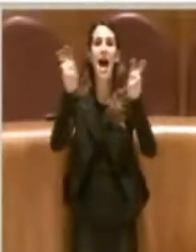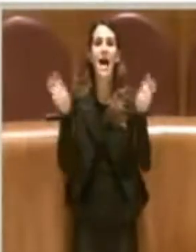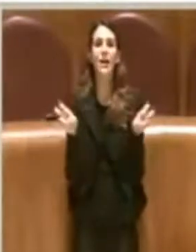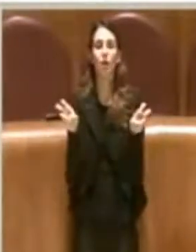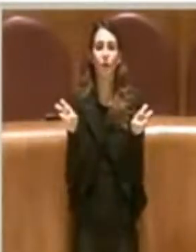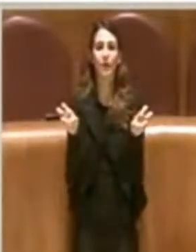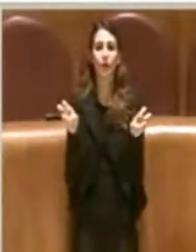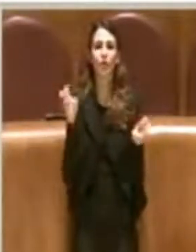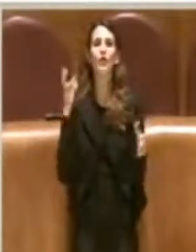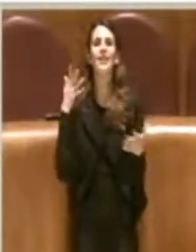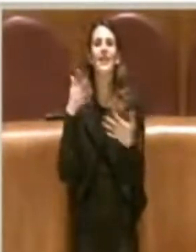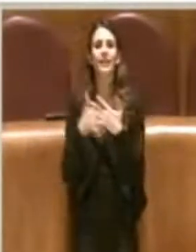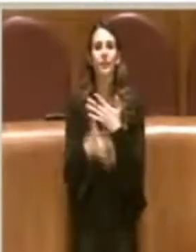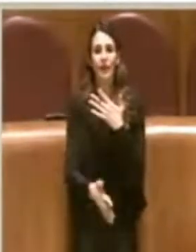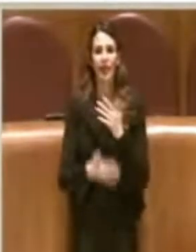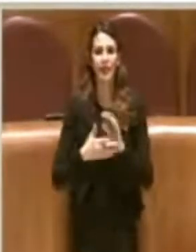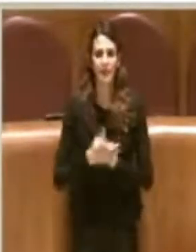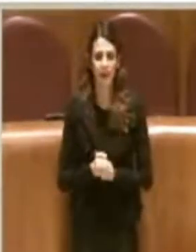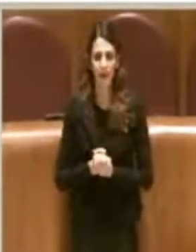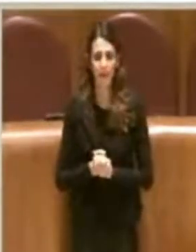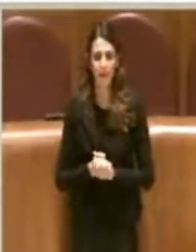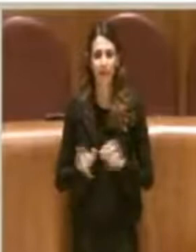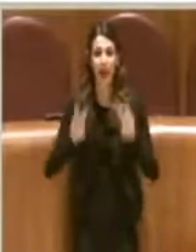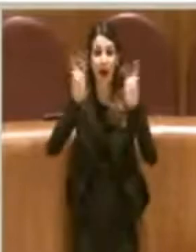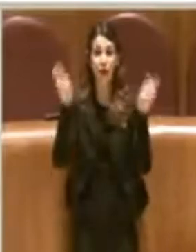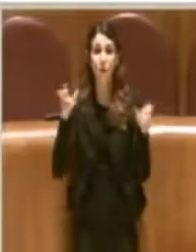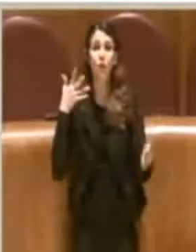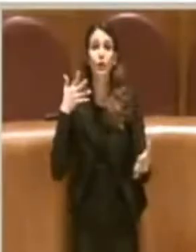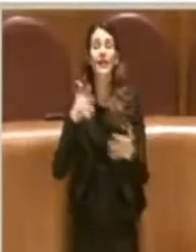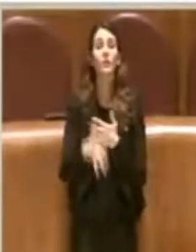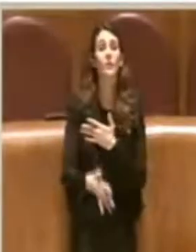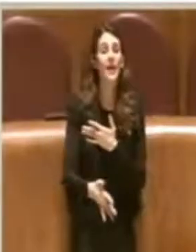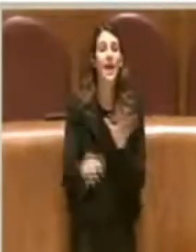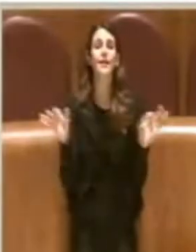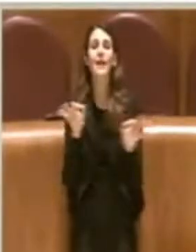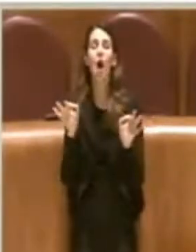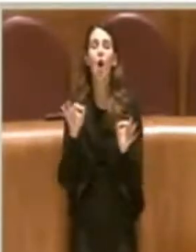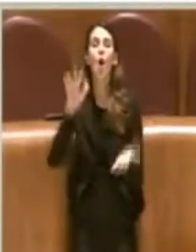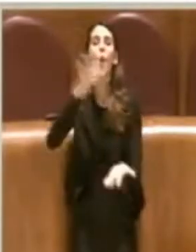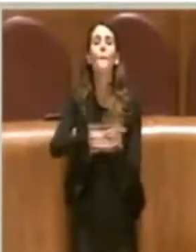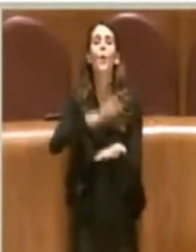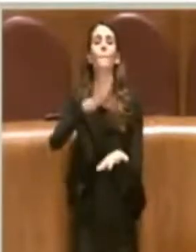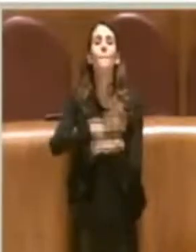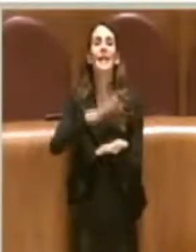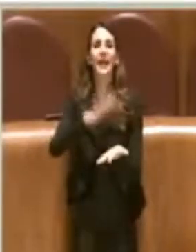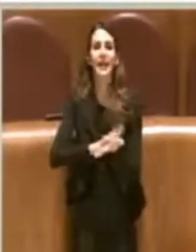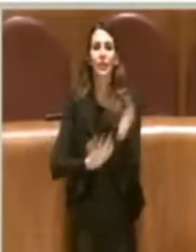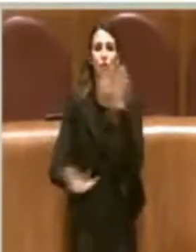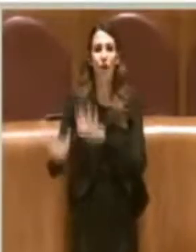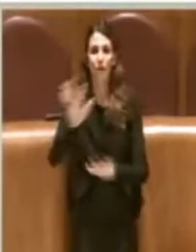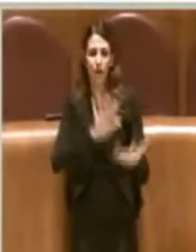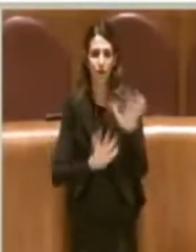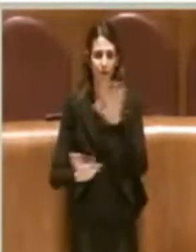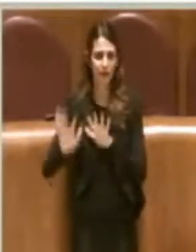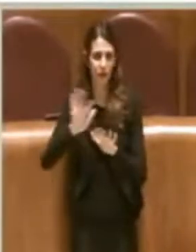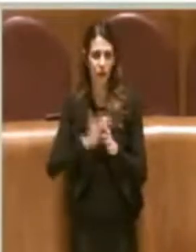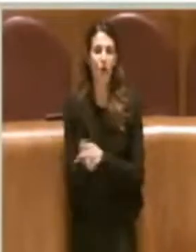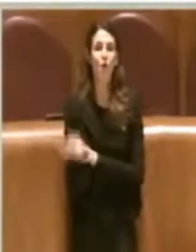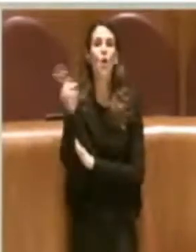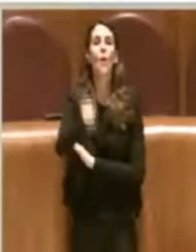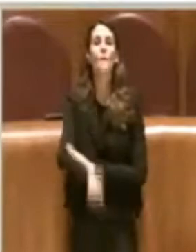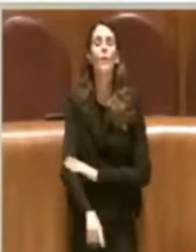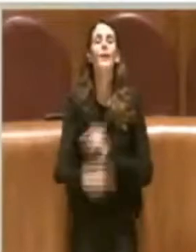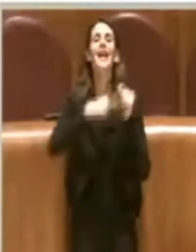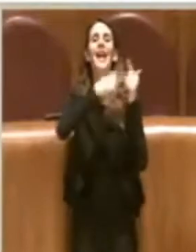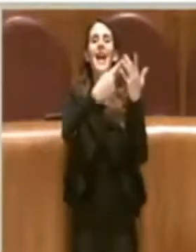trasparenza della pubblicazione in questo caso del dell'elenco è